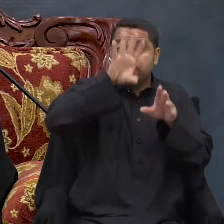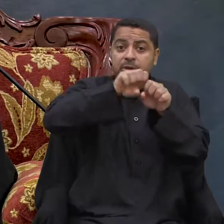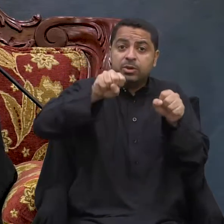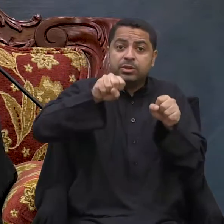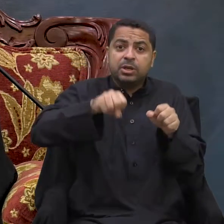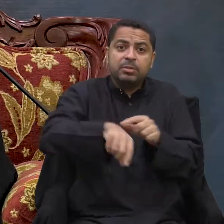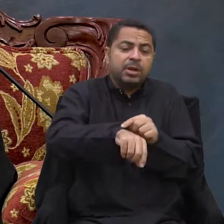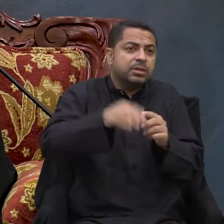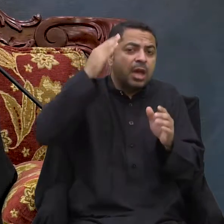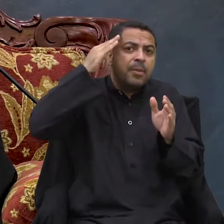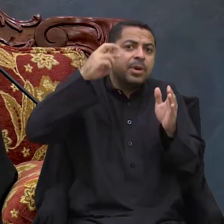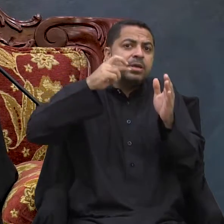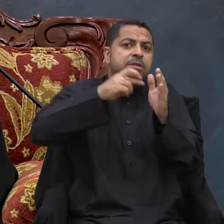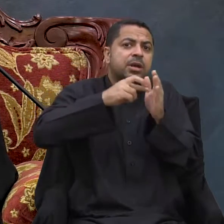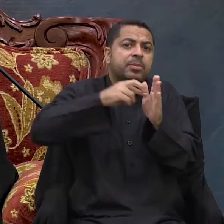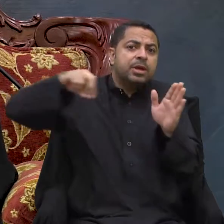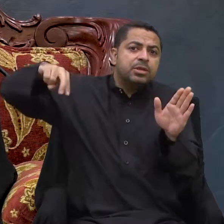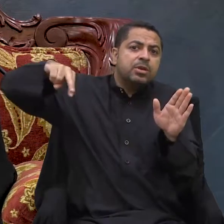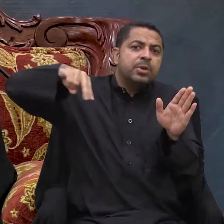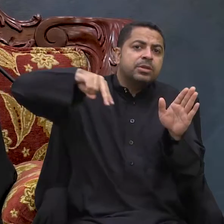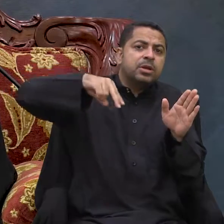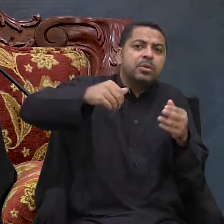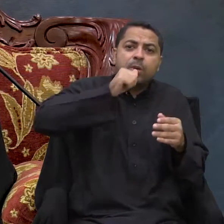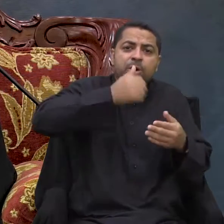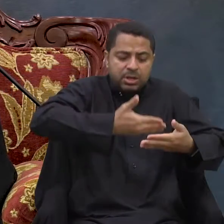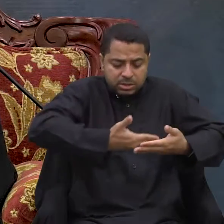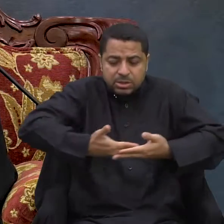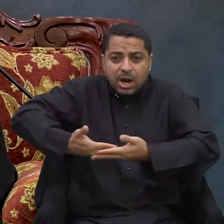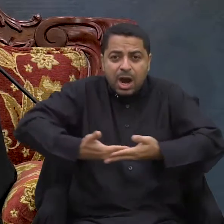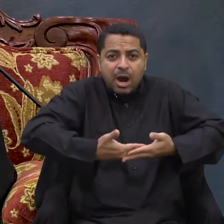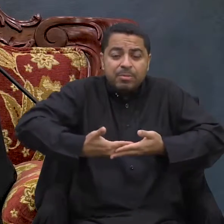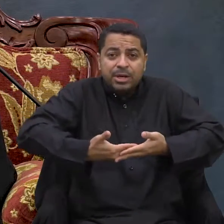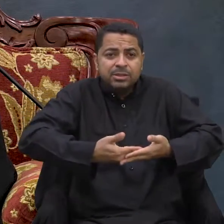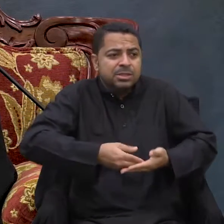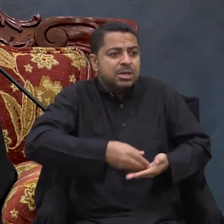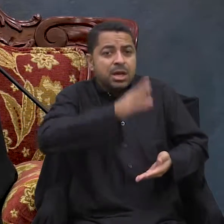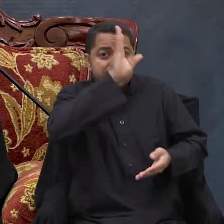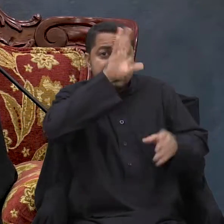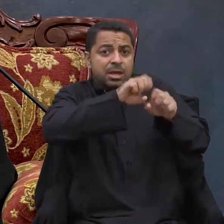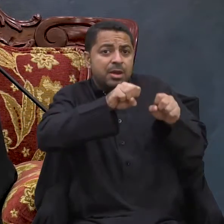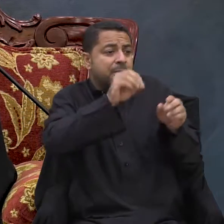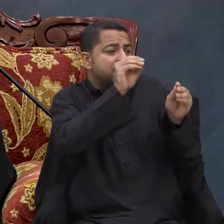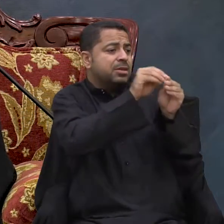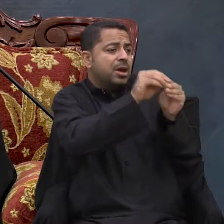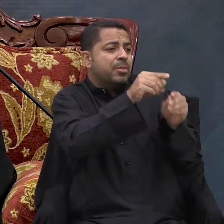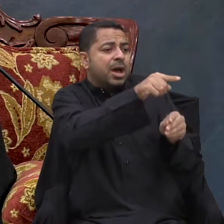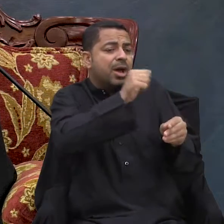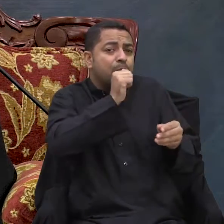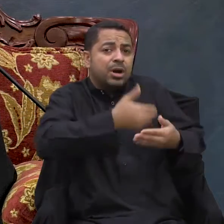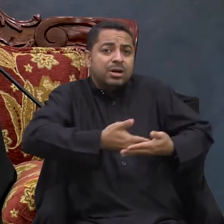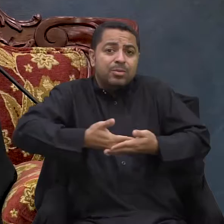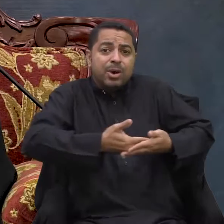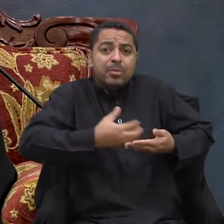وإذا بزينب تأتيه بعبد الله الرضيع. هذا الطيف قد